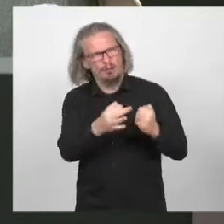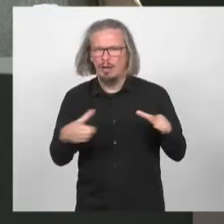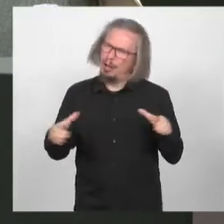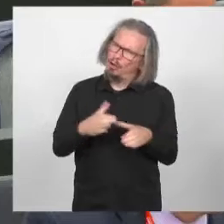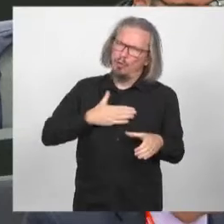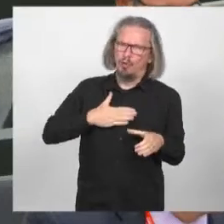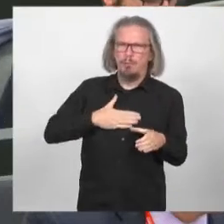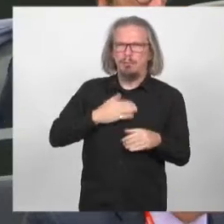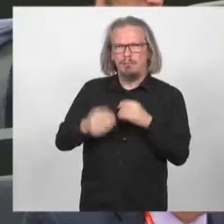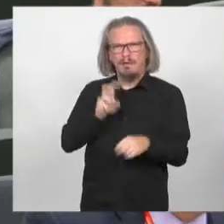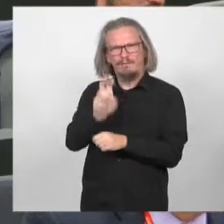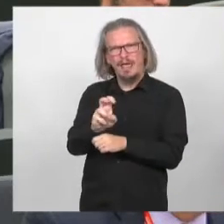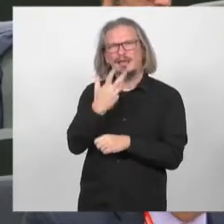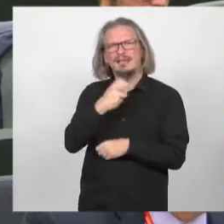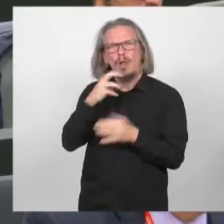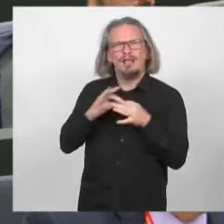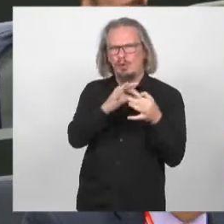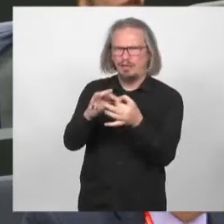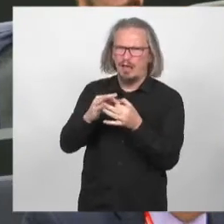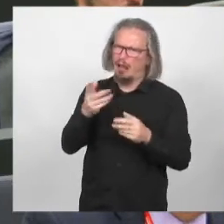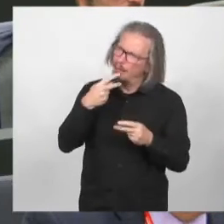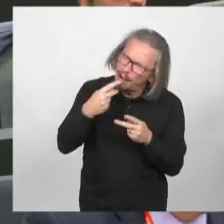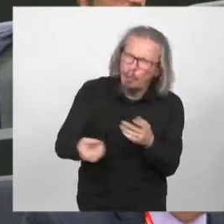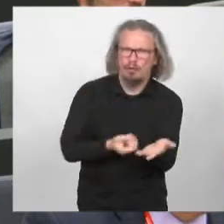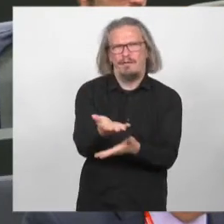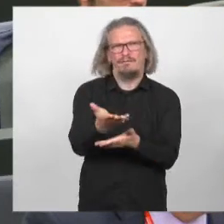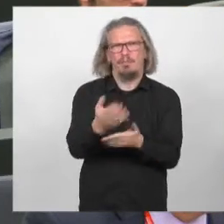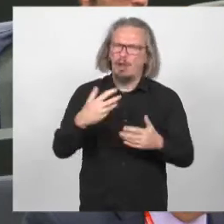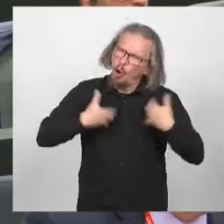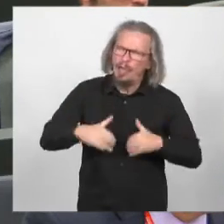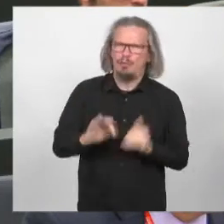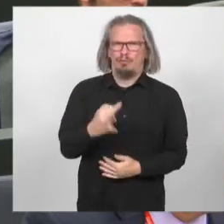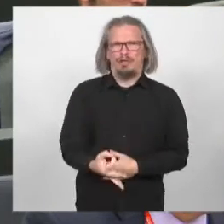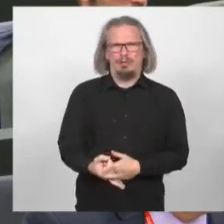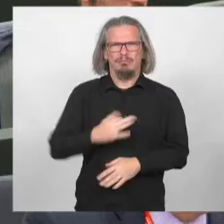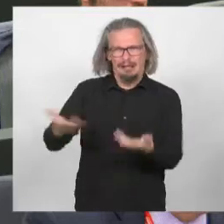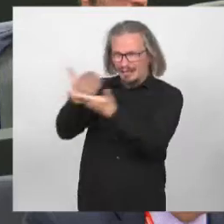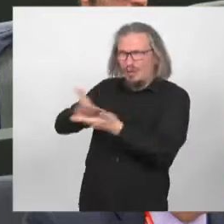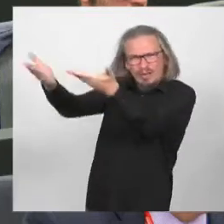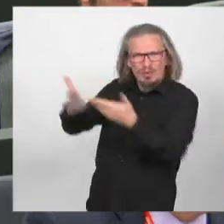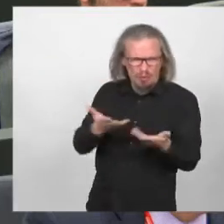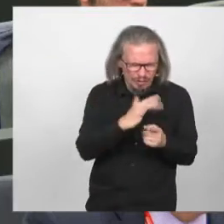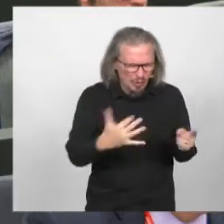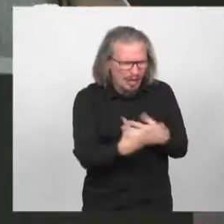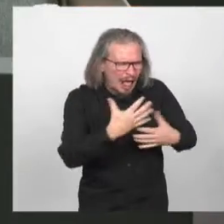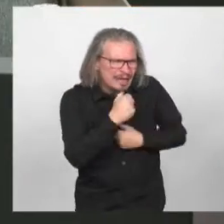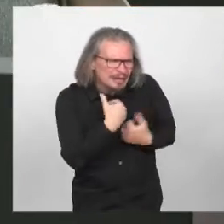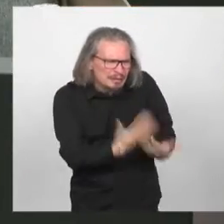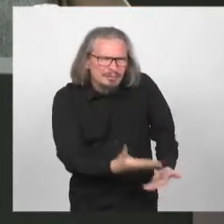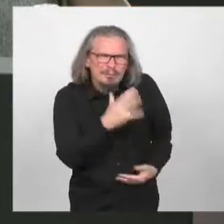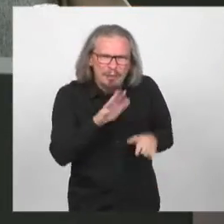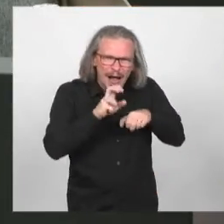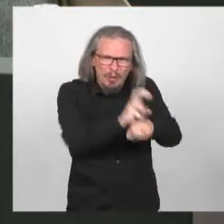groupe Métropole écologiste, citoyenne et solidaire, à vous partager une certaine colère face à cette situation sociale inacceptable